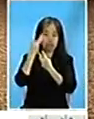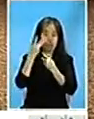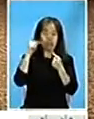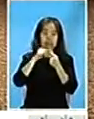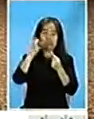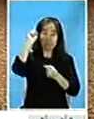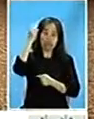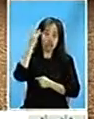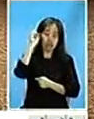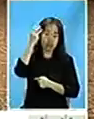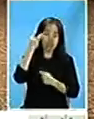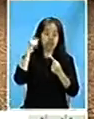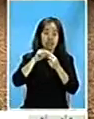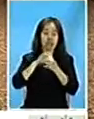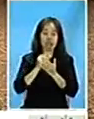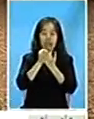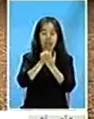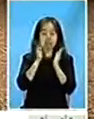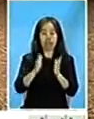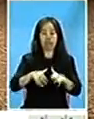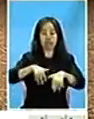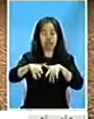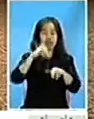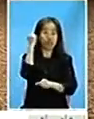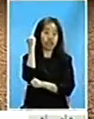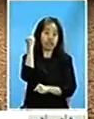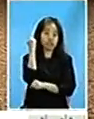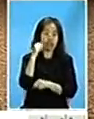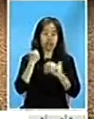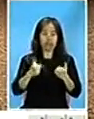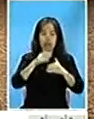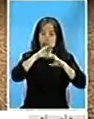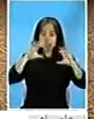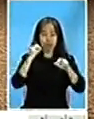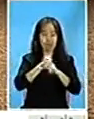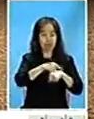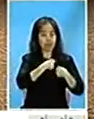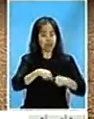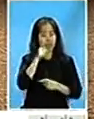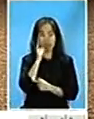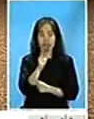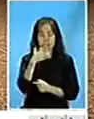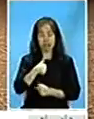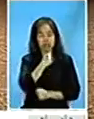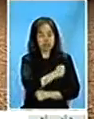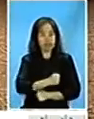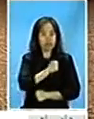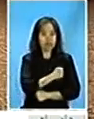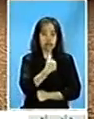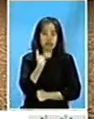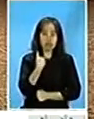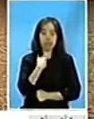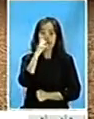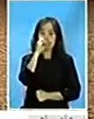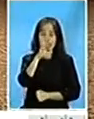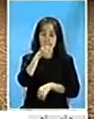ยเหลือพี่น้องประชาชนคนยากคนจนนะคะรัฐบาลไม่แสดงความจริงใจค่ะนี่เป็นความเสียใจเป็นอย่างยิ่งแล้วก็ขอกลับเรียนท่านประ